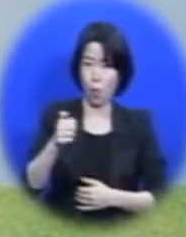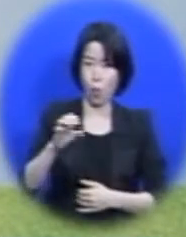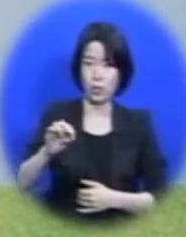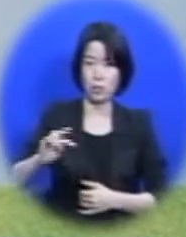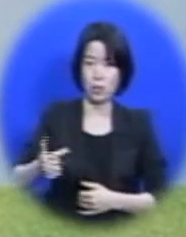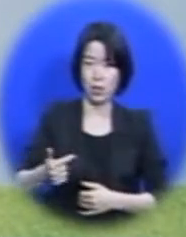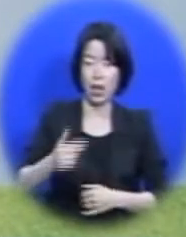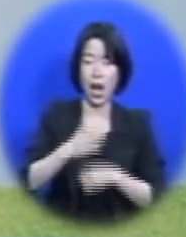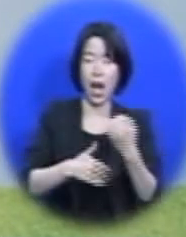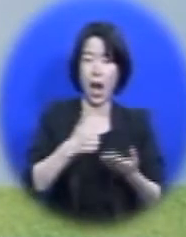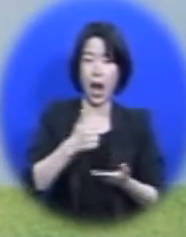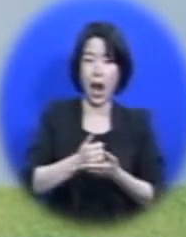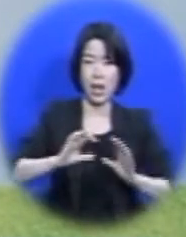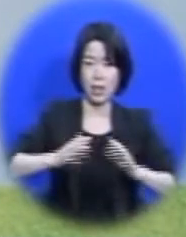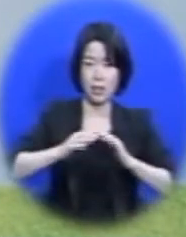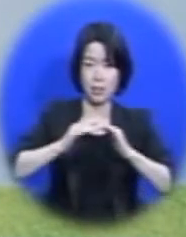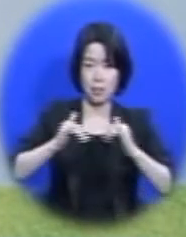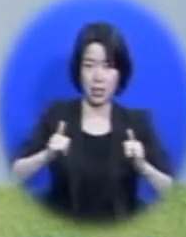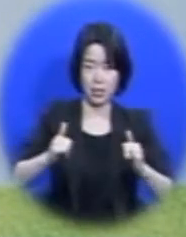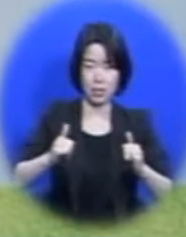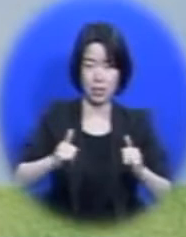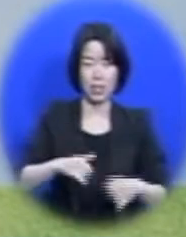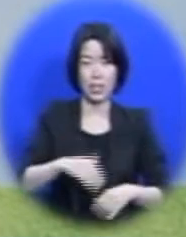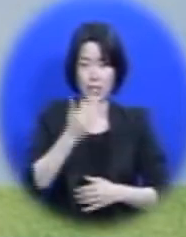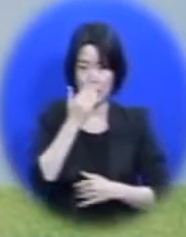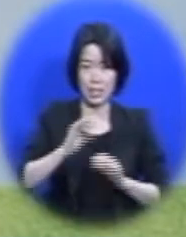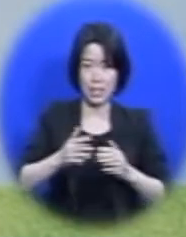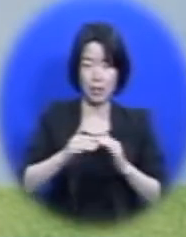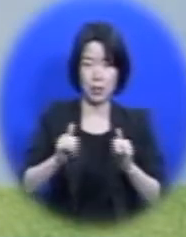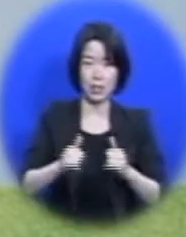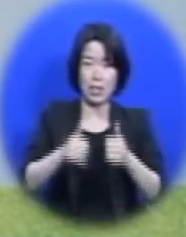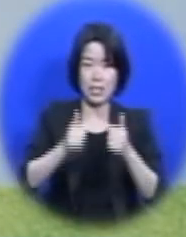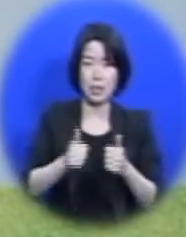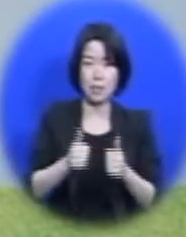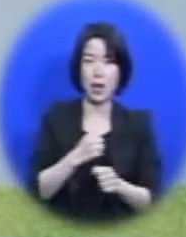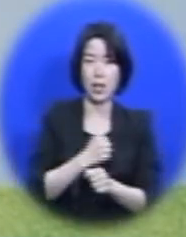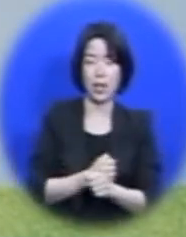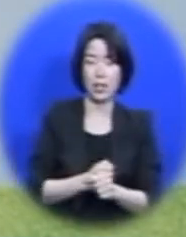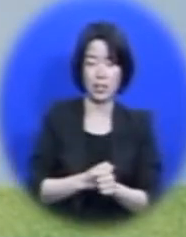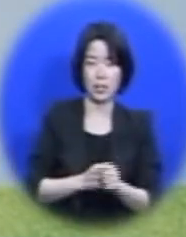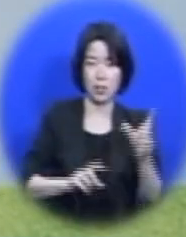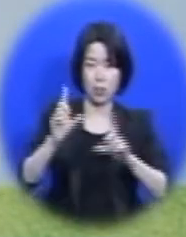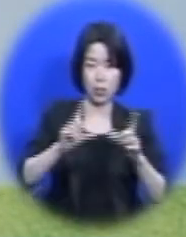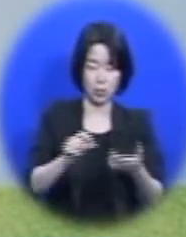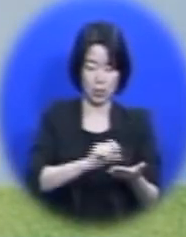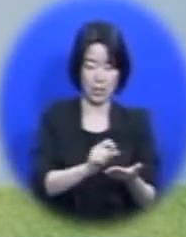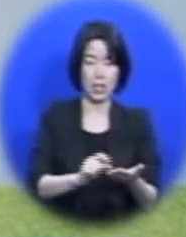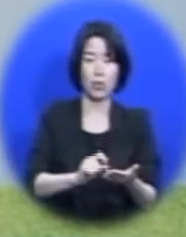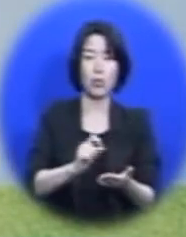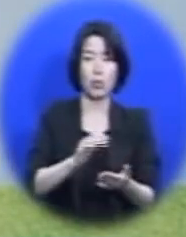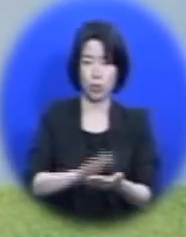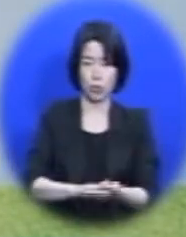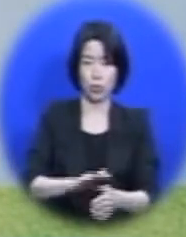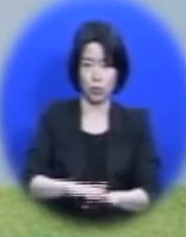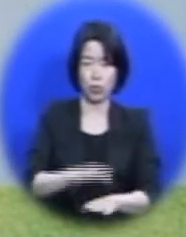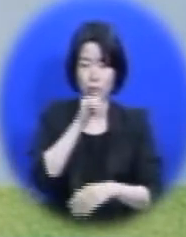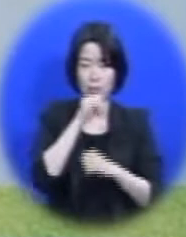하나님께서 하나님의 백성인 이스라엘 백성을 심판하시는 장면을 기록하고 있습니다.